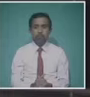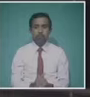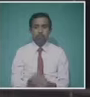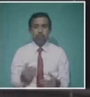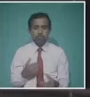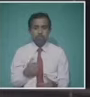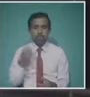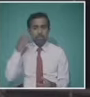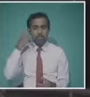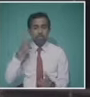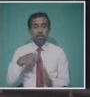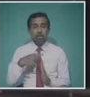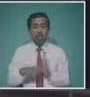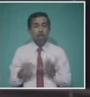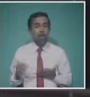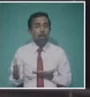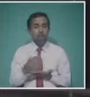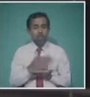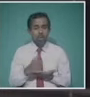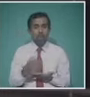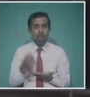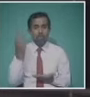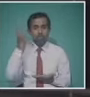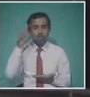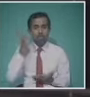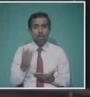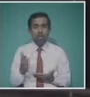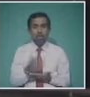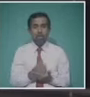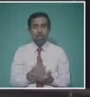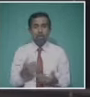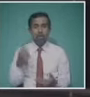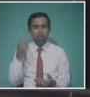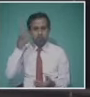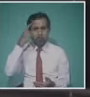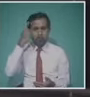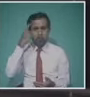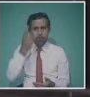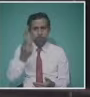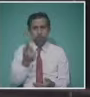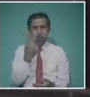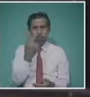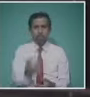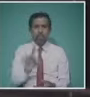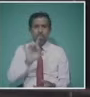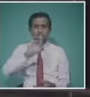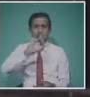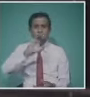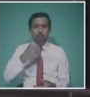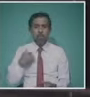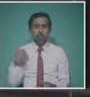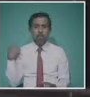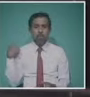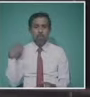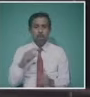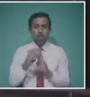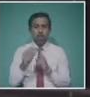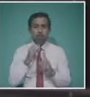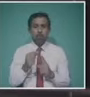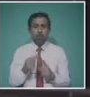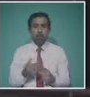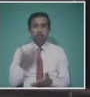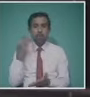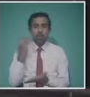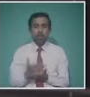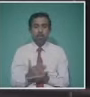මන් දන්නෝ මේ රටේ සියලු දෙනාම දන්නවා හැමෝටම මතක ඇති 2015 දී මම ආපු පාර්ලිමේන්තු ගමන